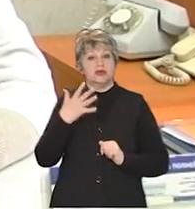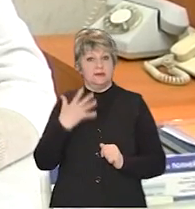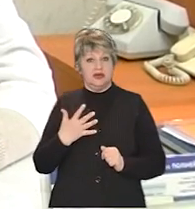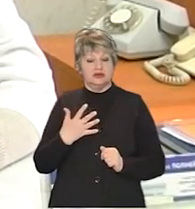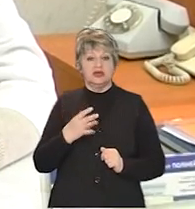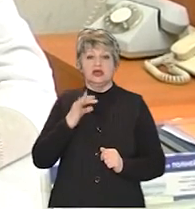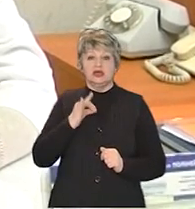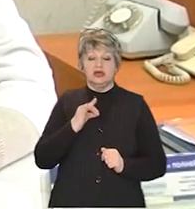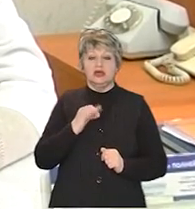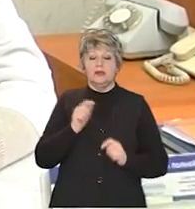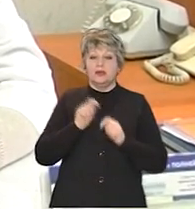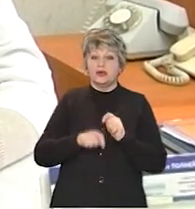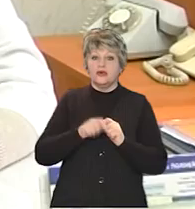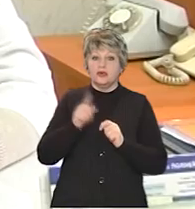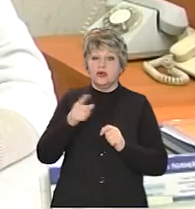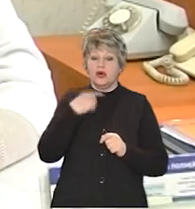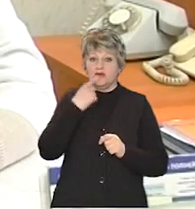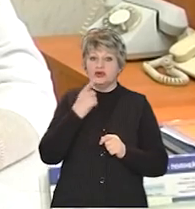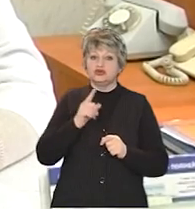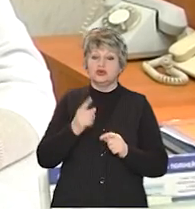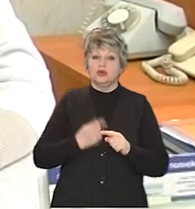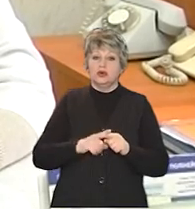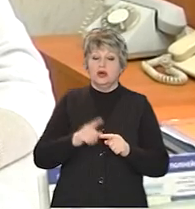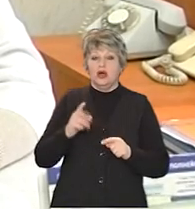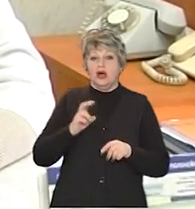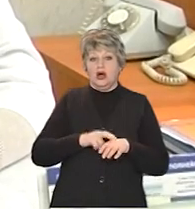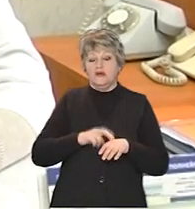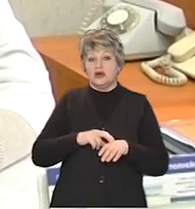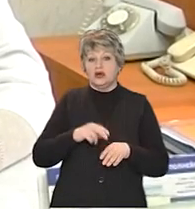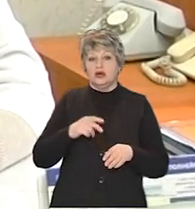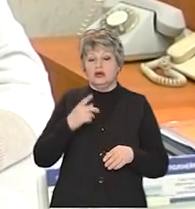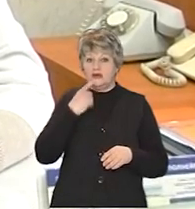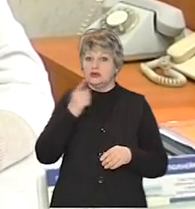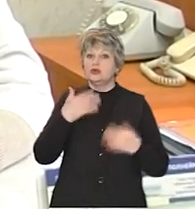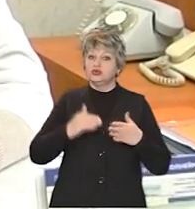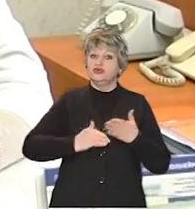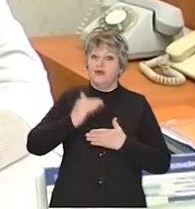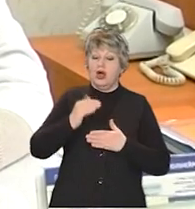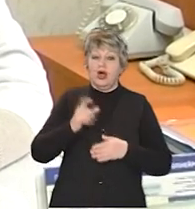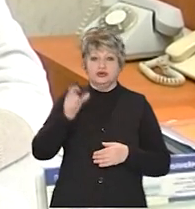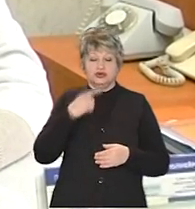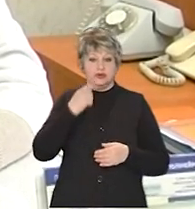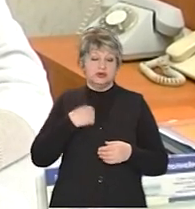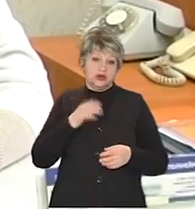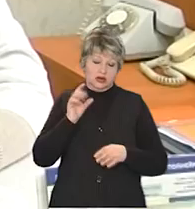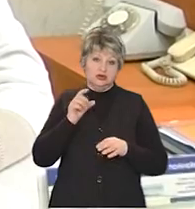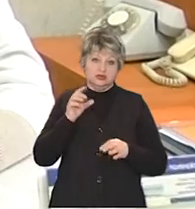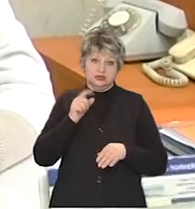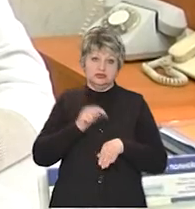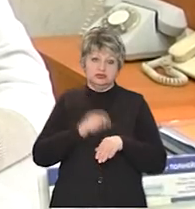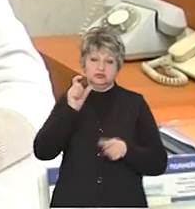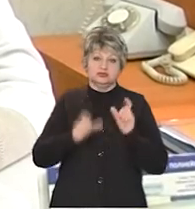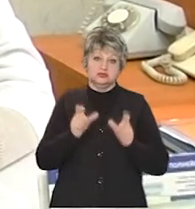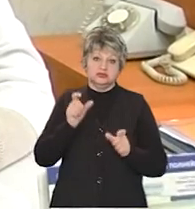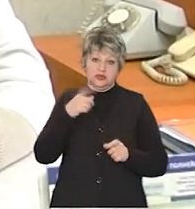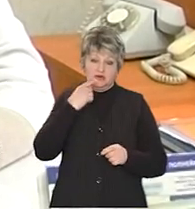95, і при вимірі йому констатують, що такий тиск, він говорить лікарю, я нічого не відчуваю, я себе почуваю дуже добре,